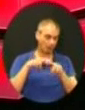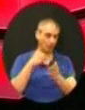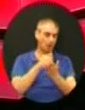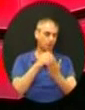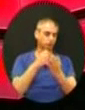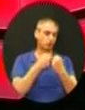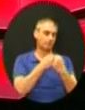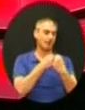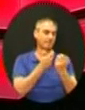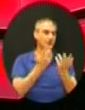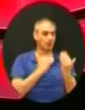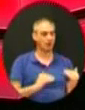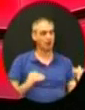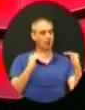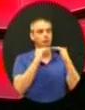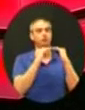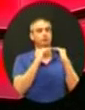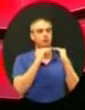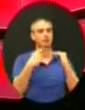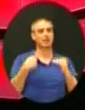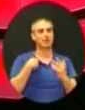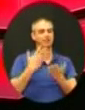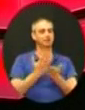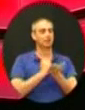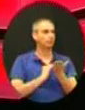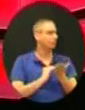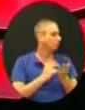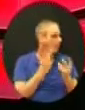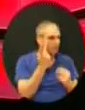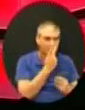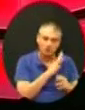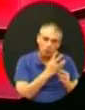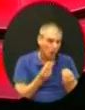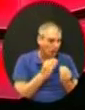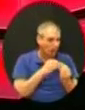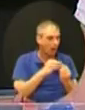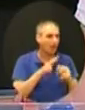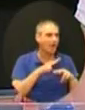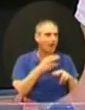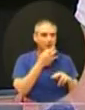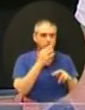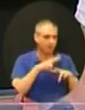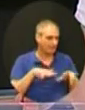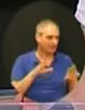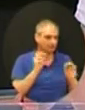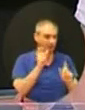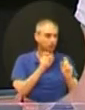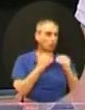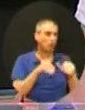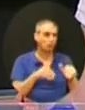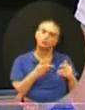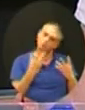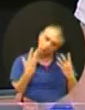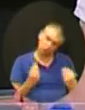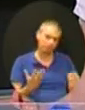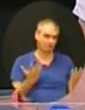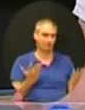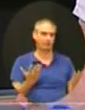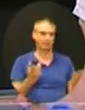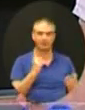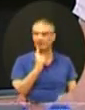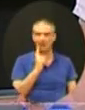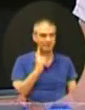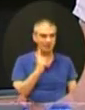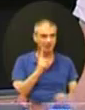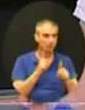להמשיך במאבק להשוות את הקצבה לשכר המינימום. כמובן, כל הקלה במצב אנשים עם מוגבלות היא ברוכה.